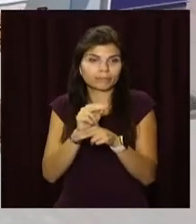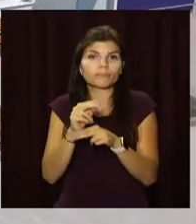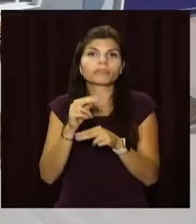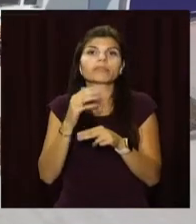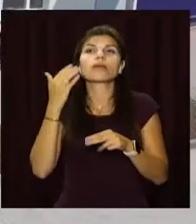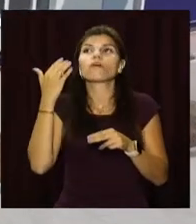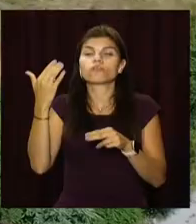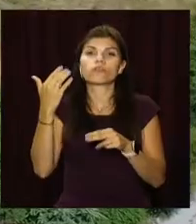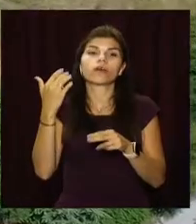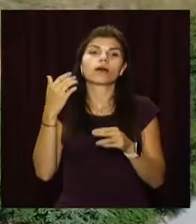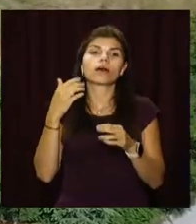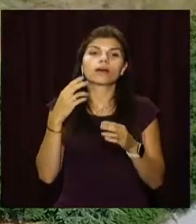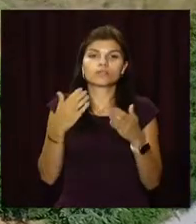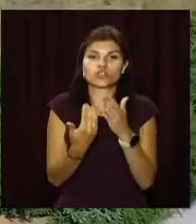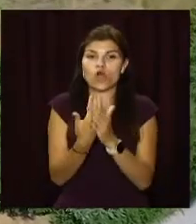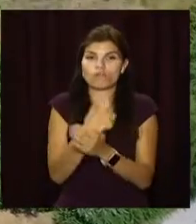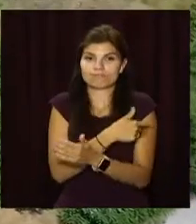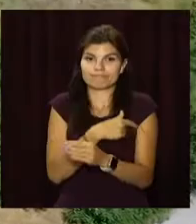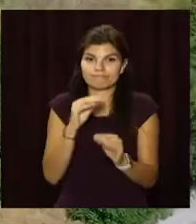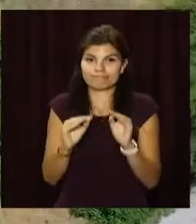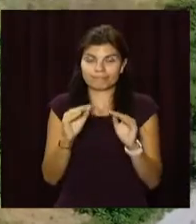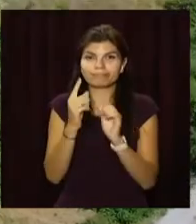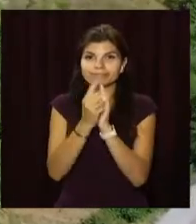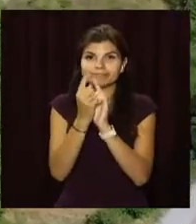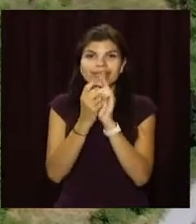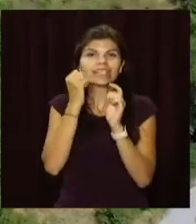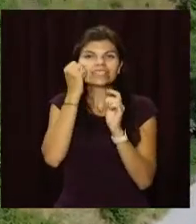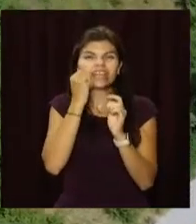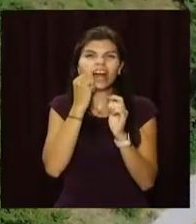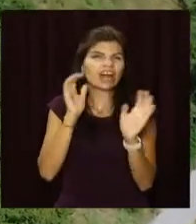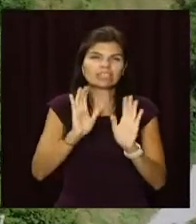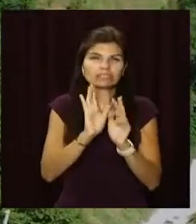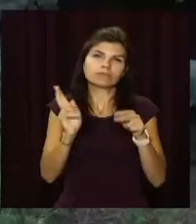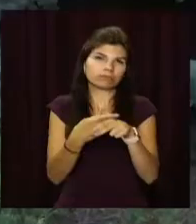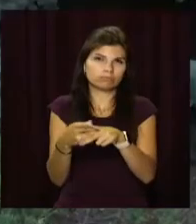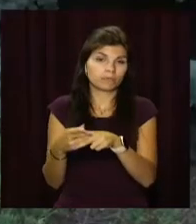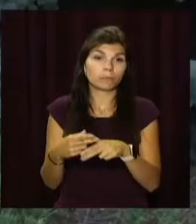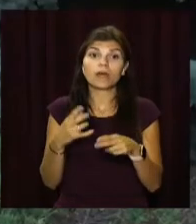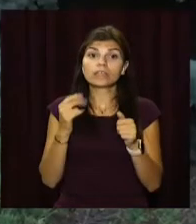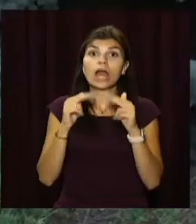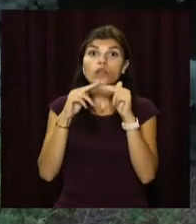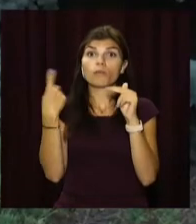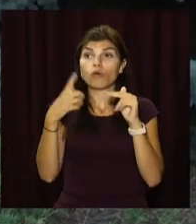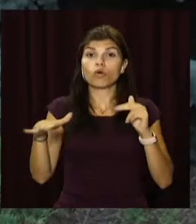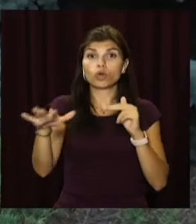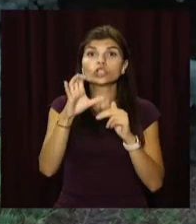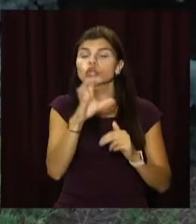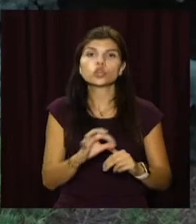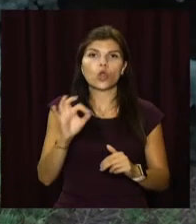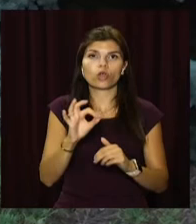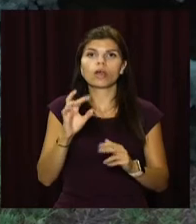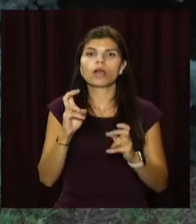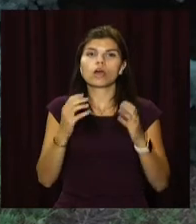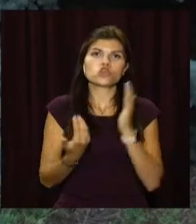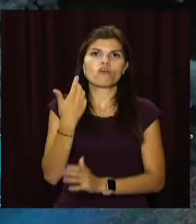стандартами енергоефективності мережу нових амбулаторій та реконструюють старі медичні заклади. На Дніпропетровщині формуємо з нуля